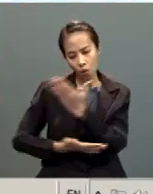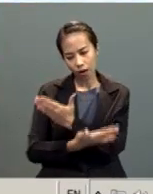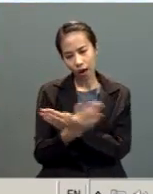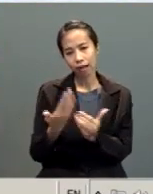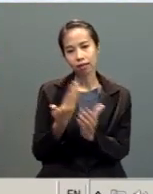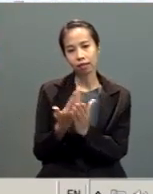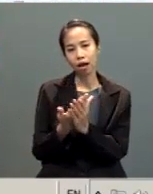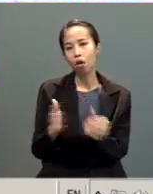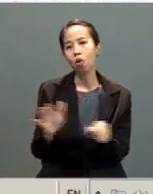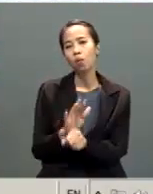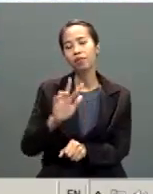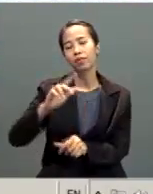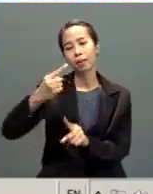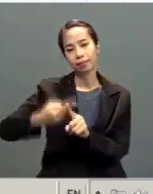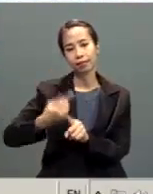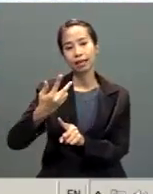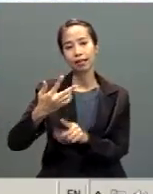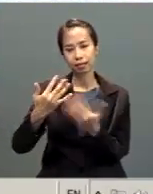ล้านคนก็จะเปิดให้มีช่องทางการอุทธรณ์ผลการพิจารณาผู้ที่ผ่านการอุทธรณ์ยังมีสิทธิ์ได้รับเงินเยียวยาครบทั้ง3